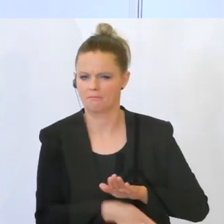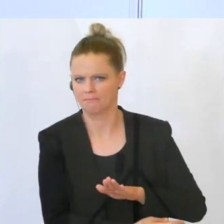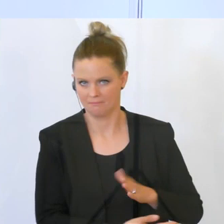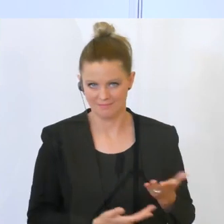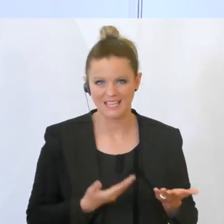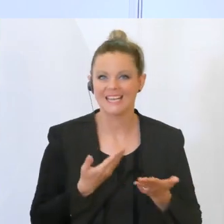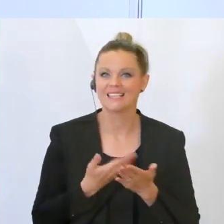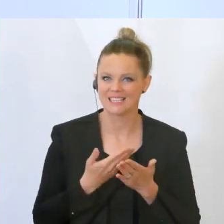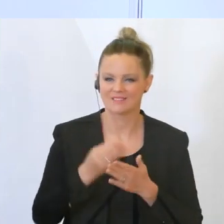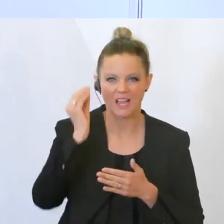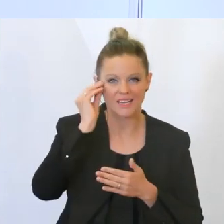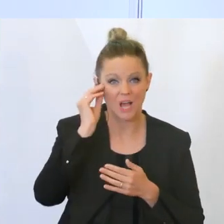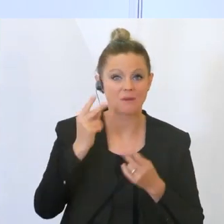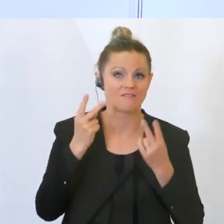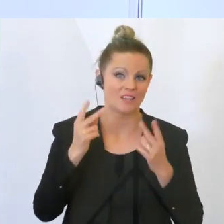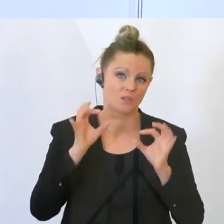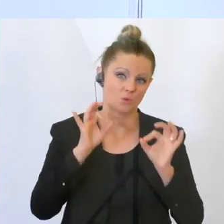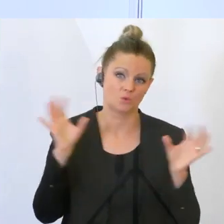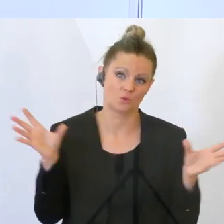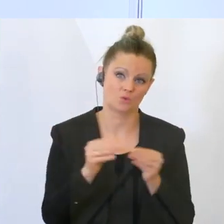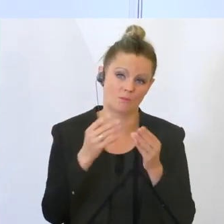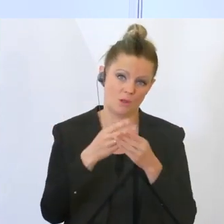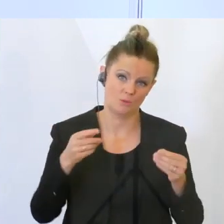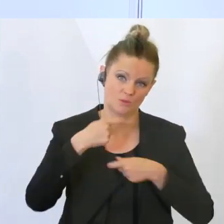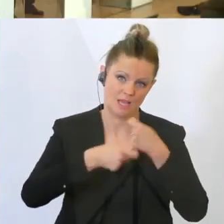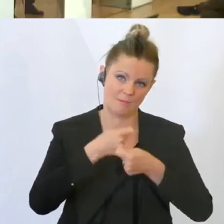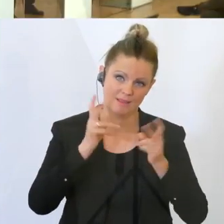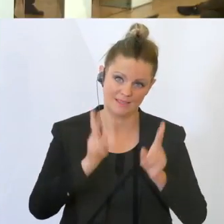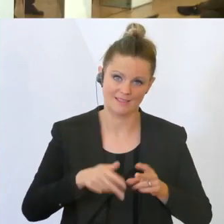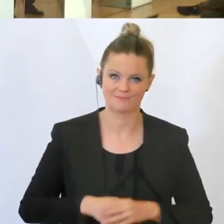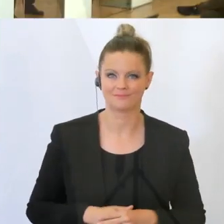Und deswegen glaube ich, dass es gut ist, wenn man gemeinsam an Lösungen arbeitet.